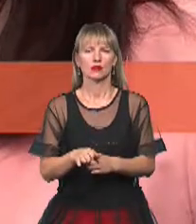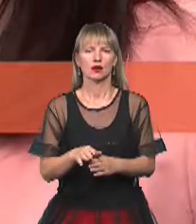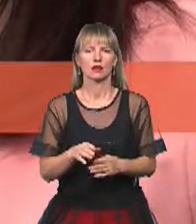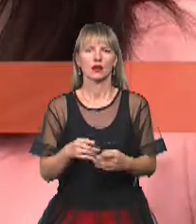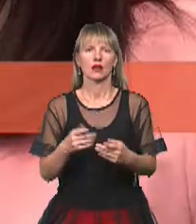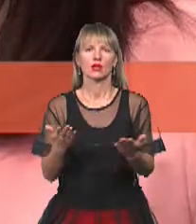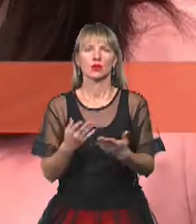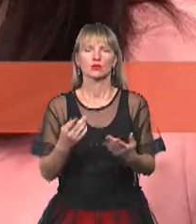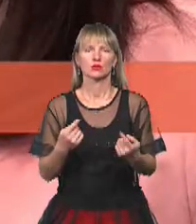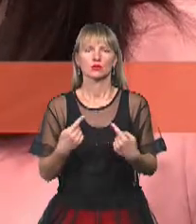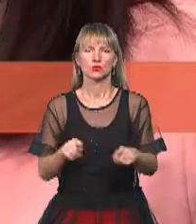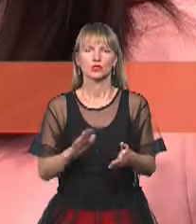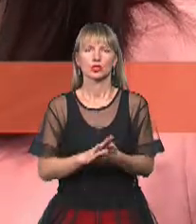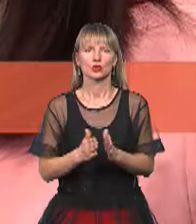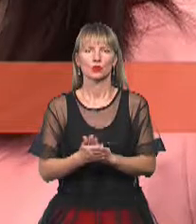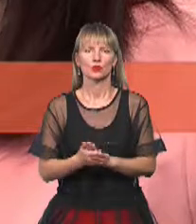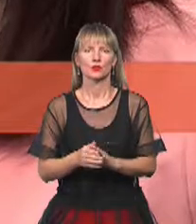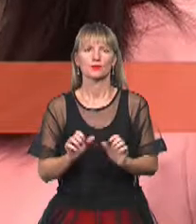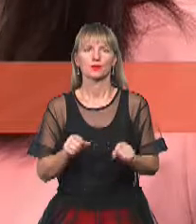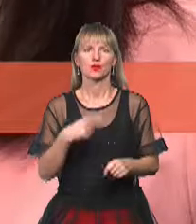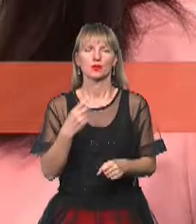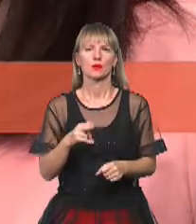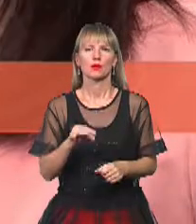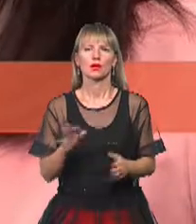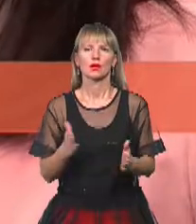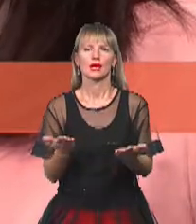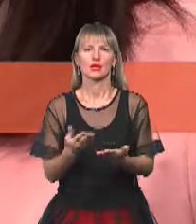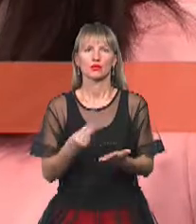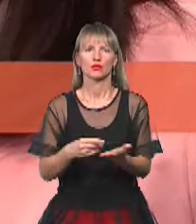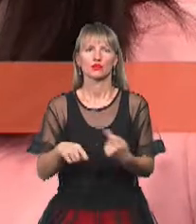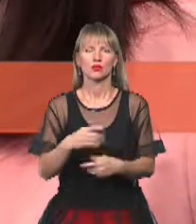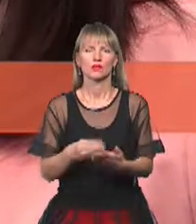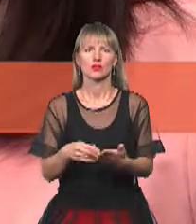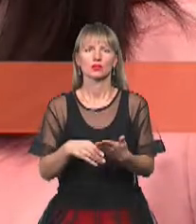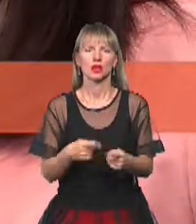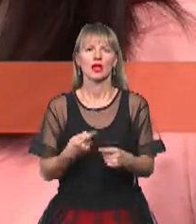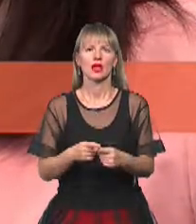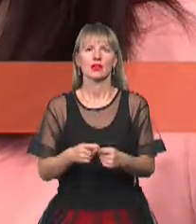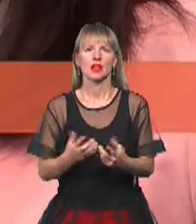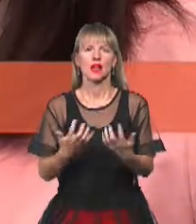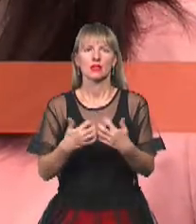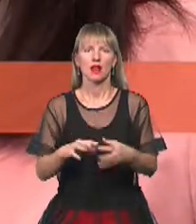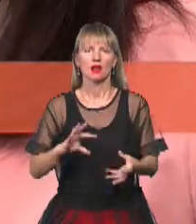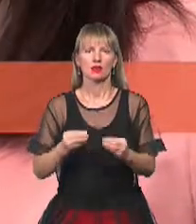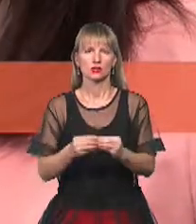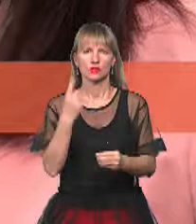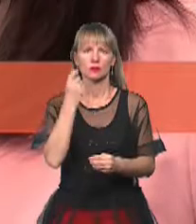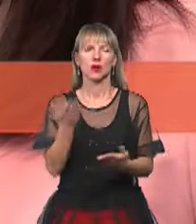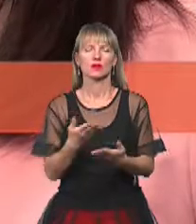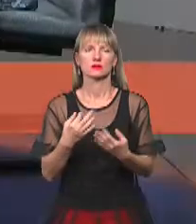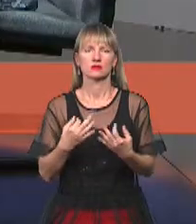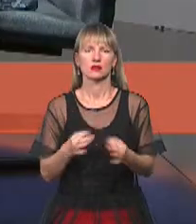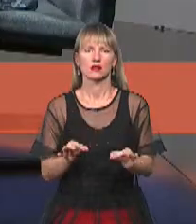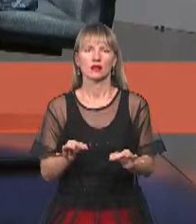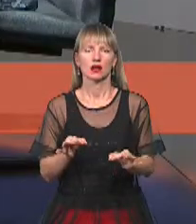нештатну, позаштатну ситуацію, там може говорити про якесь бюджетне фінансування. Тобто це аналітична інформація, яка дозволяє зрозуміти картину